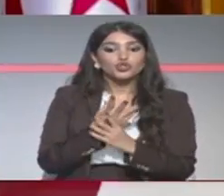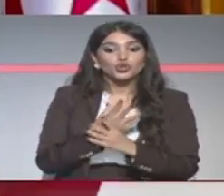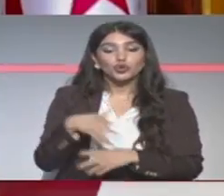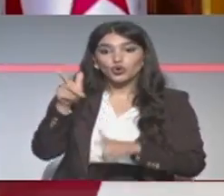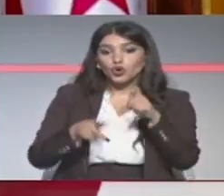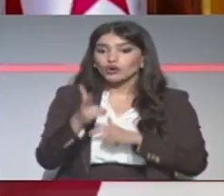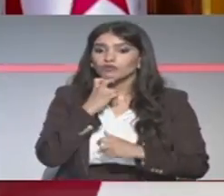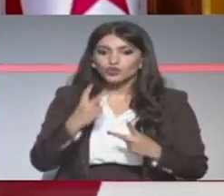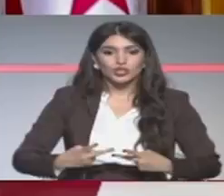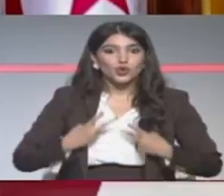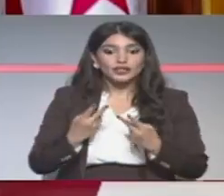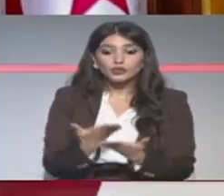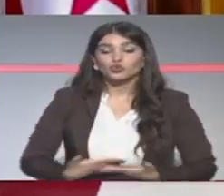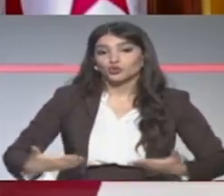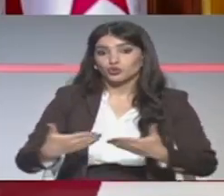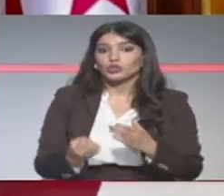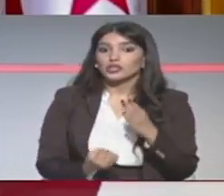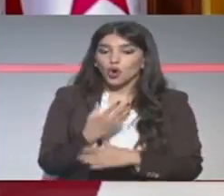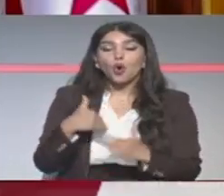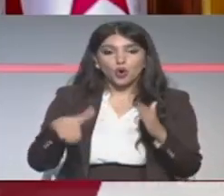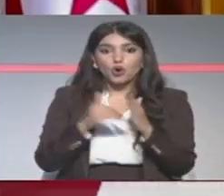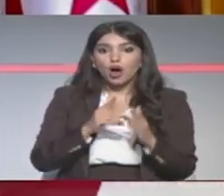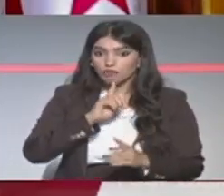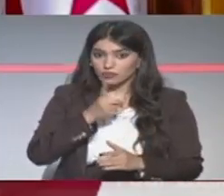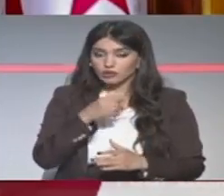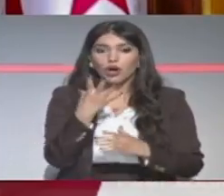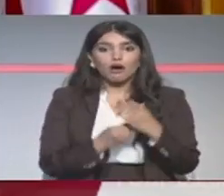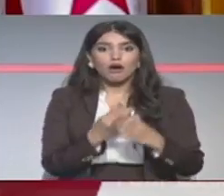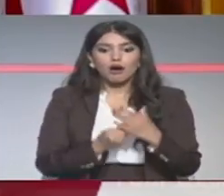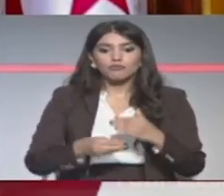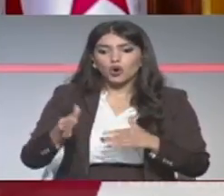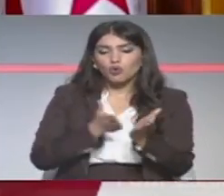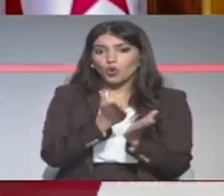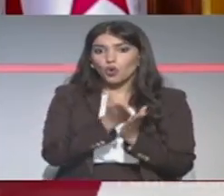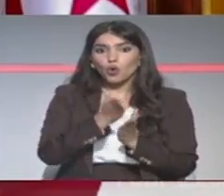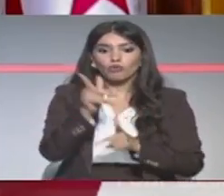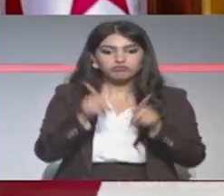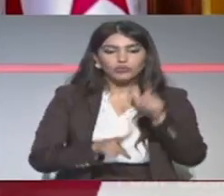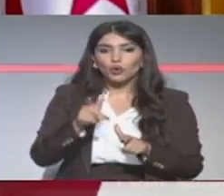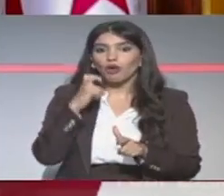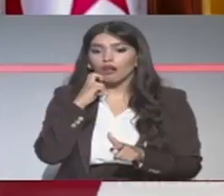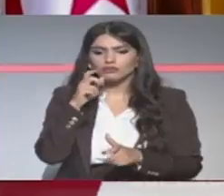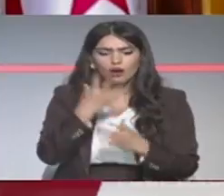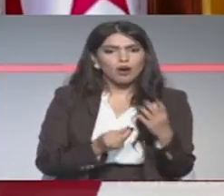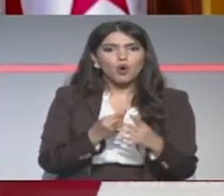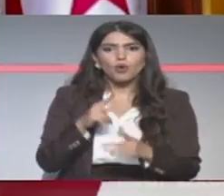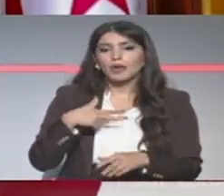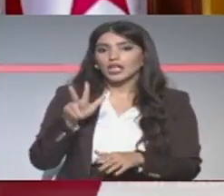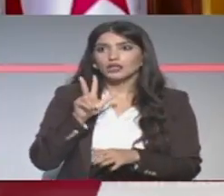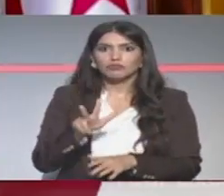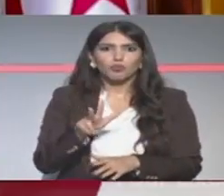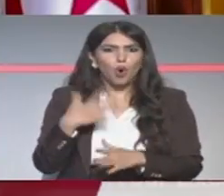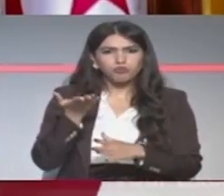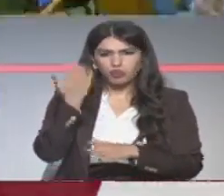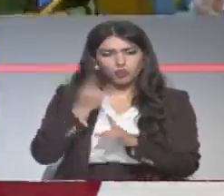الإنسانية مرحلة جديدة. كما نوه رئيس الجمهورية بغياب عدة حقوق إنسانية في العالم رغم مرور